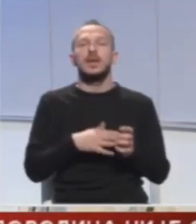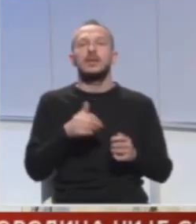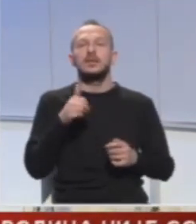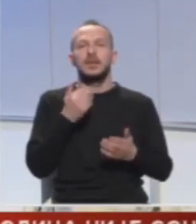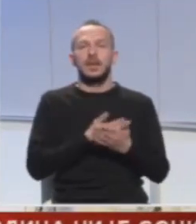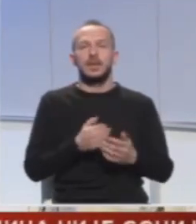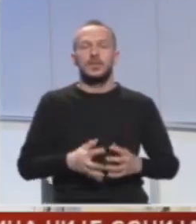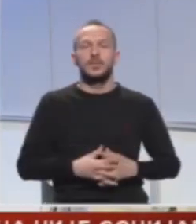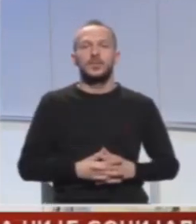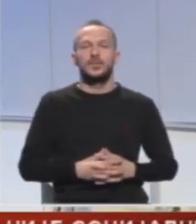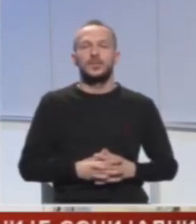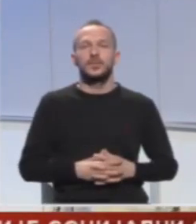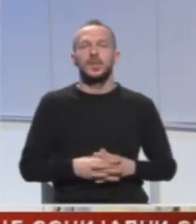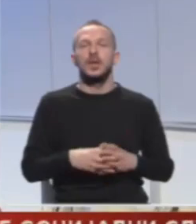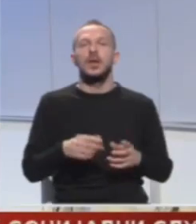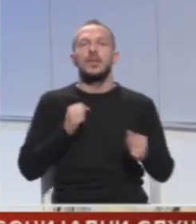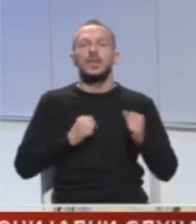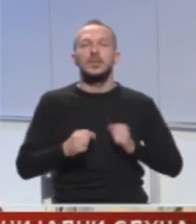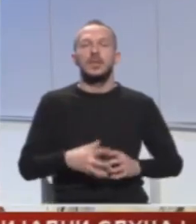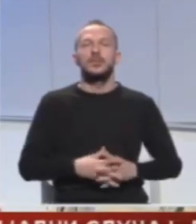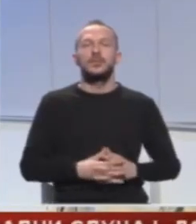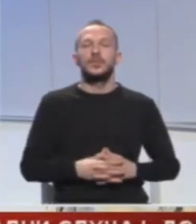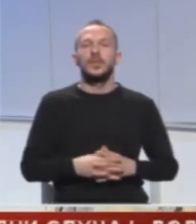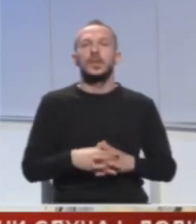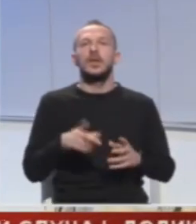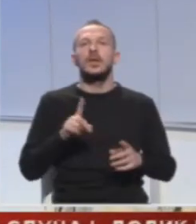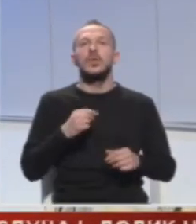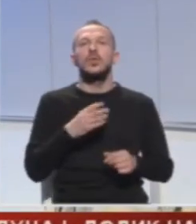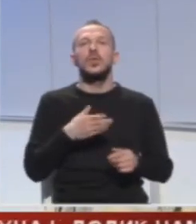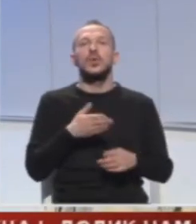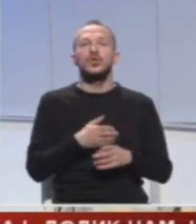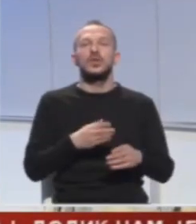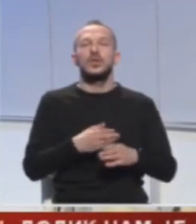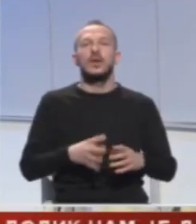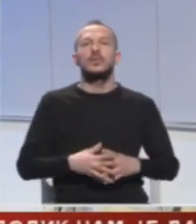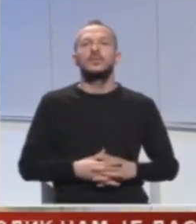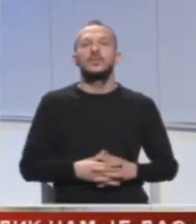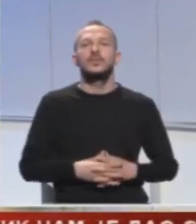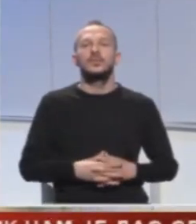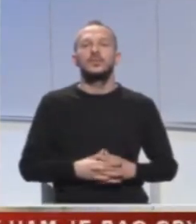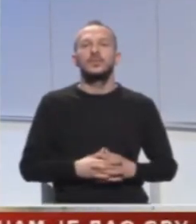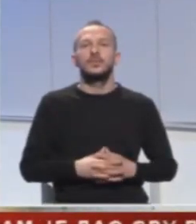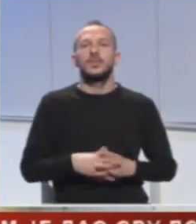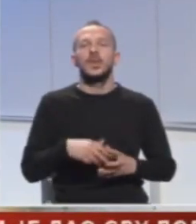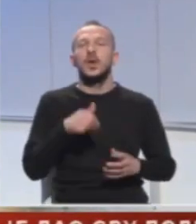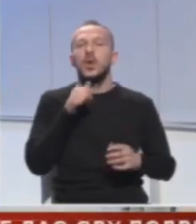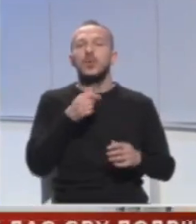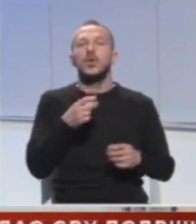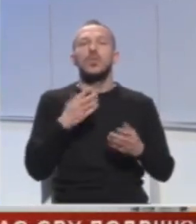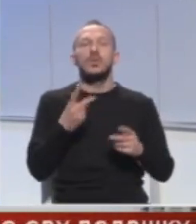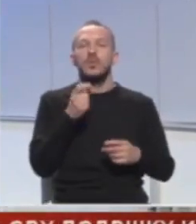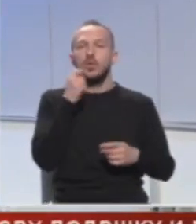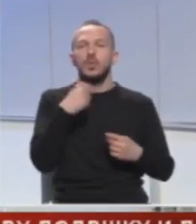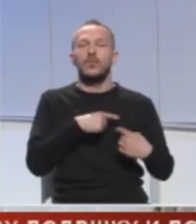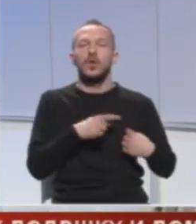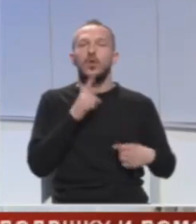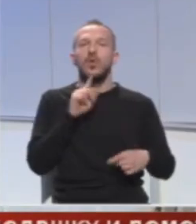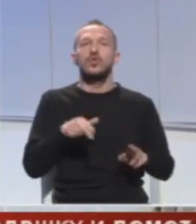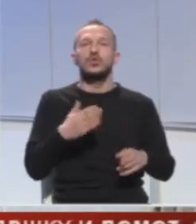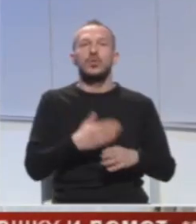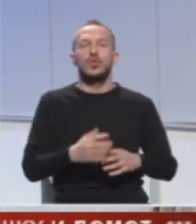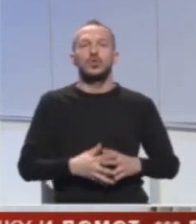zaradim. Patim se da mi neko ureže drva, ja ti nemam ništa. Pozivam ljude dobre volje ko more